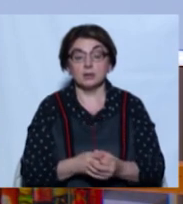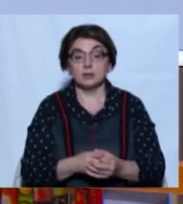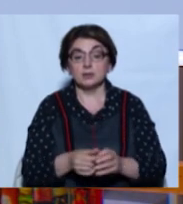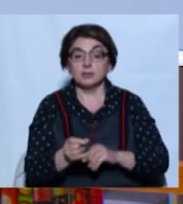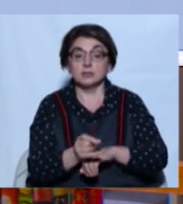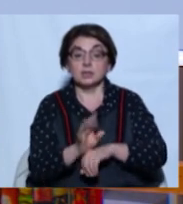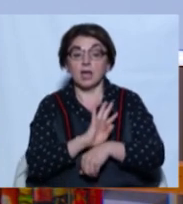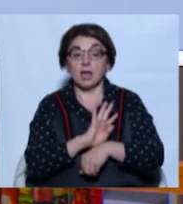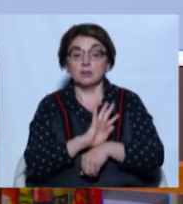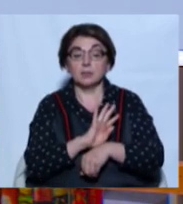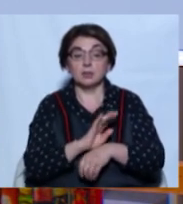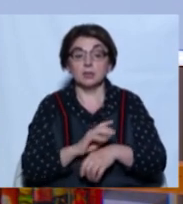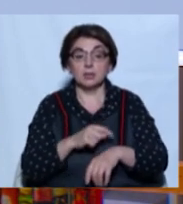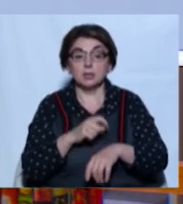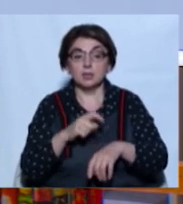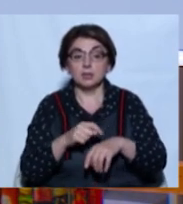ზღარბი,